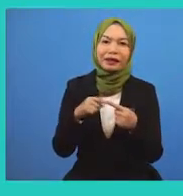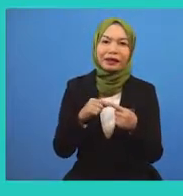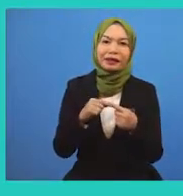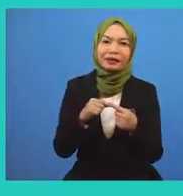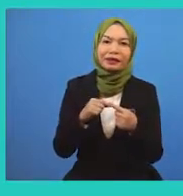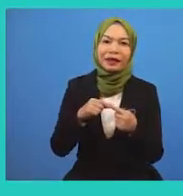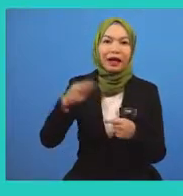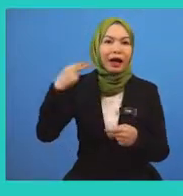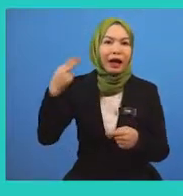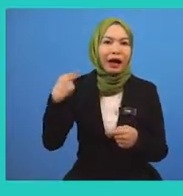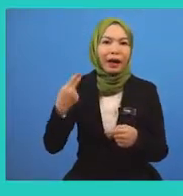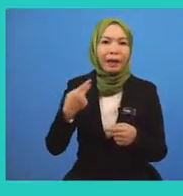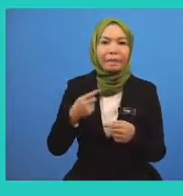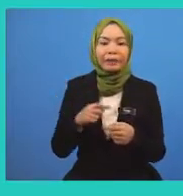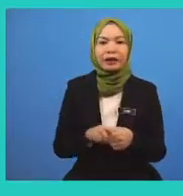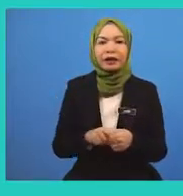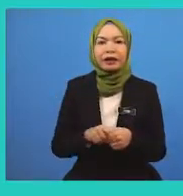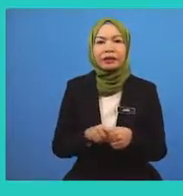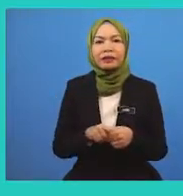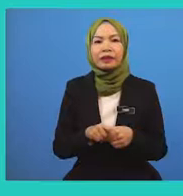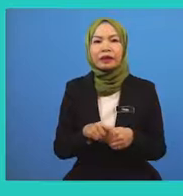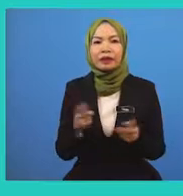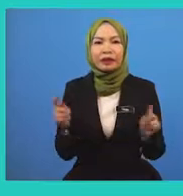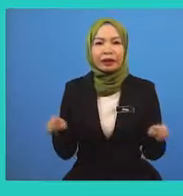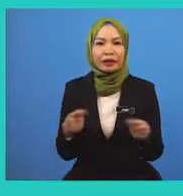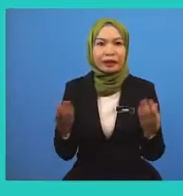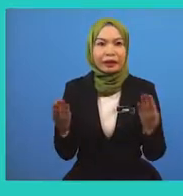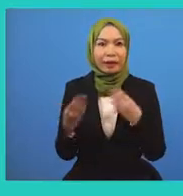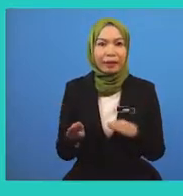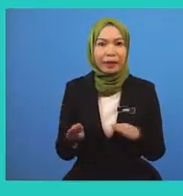haba apabila tindak balas kimia berlaku.